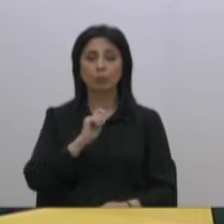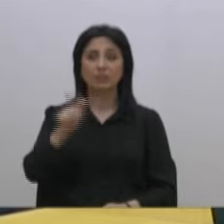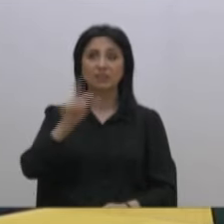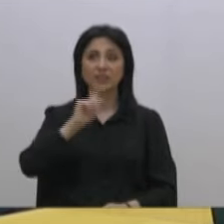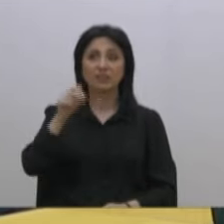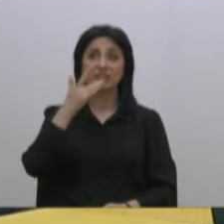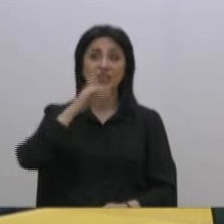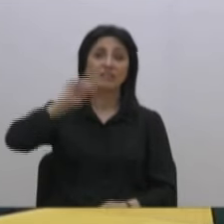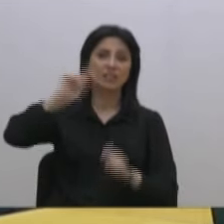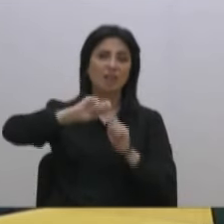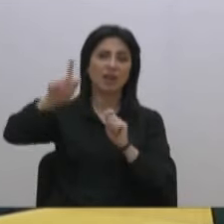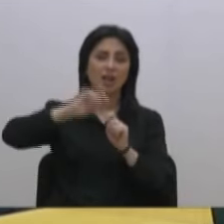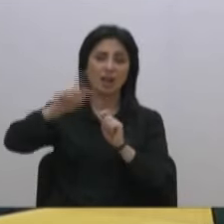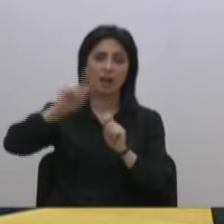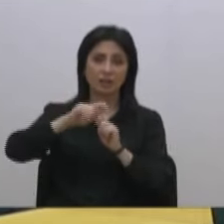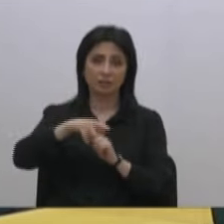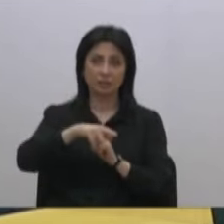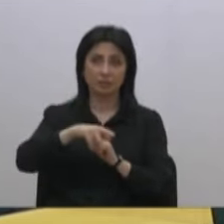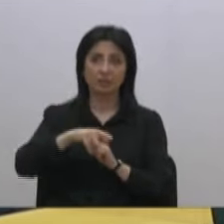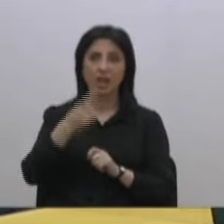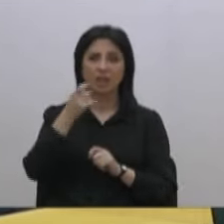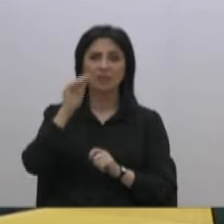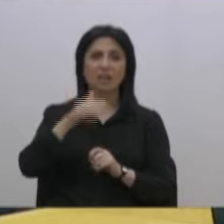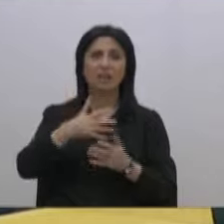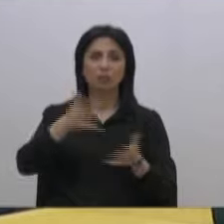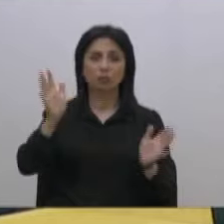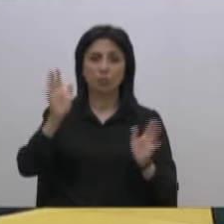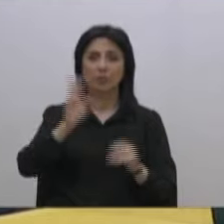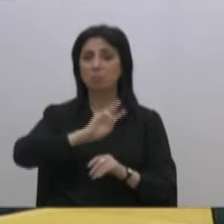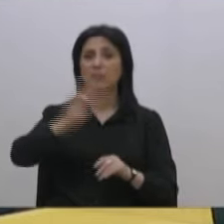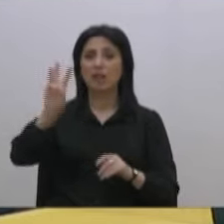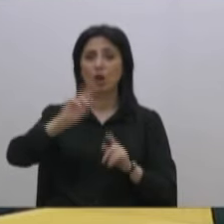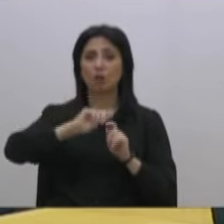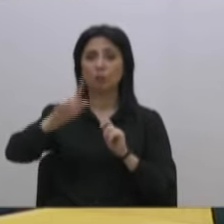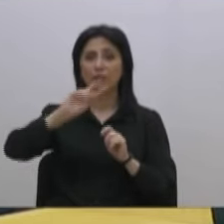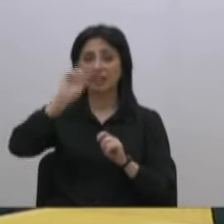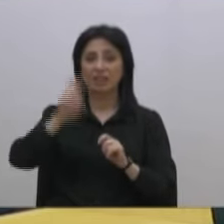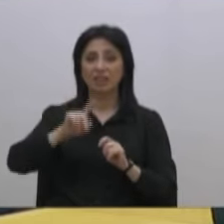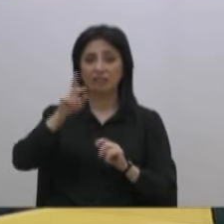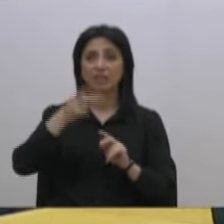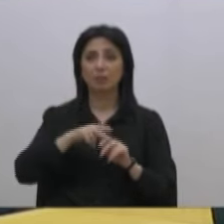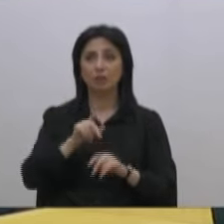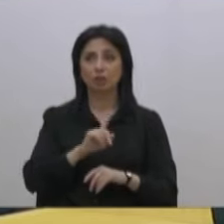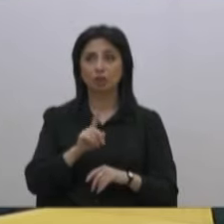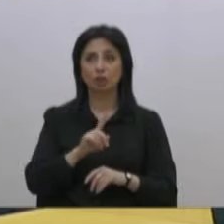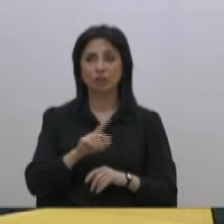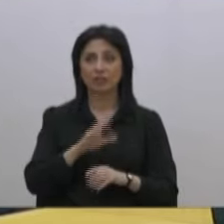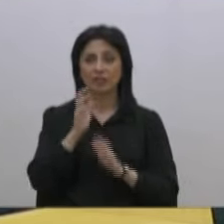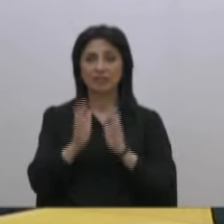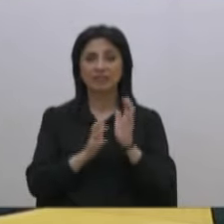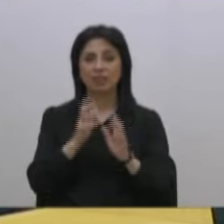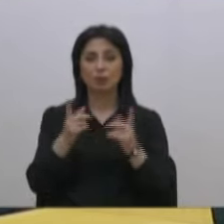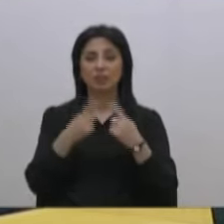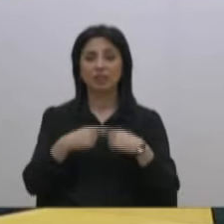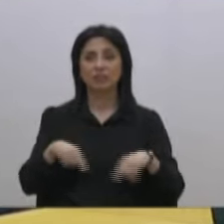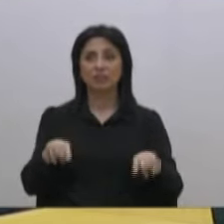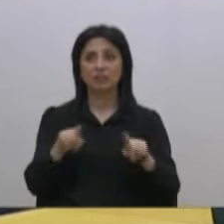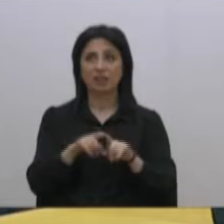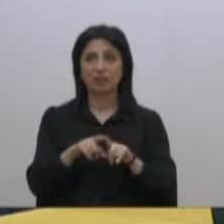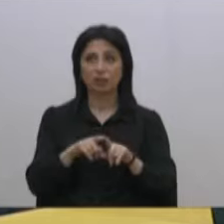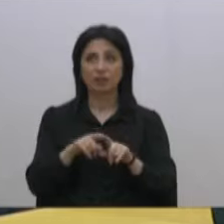იხდიდნენ საზღვარგარეთ, წარმოიგინეთ 100,000-ობით, მილიონობით დოლარს იხდიდნენ იმაში, რომ საერთაშორისო